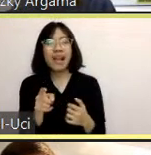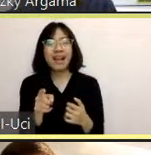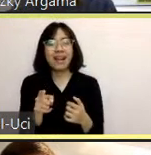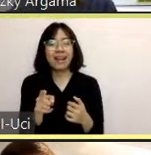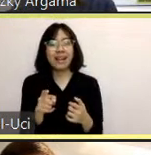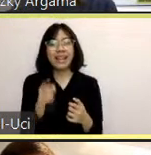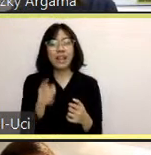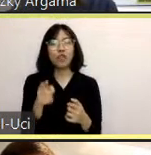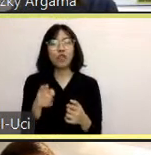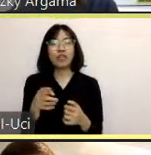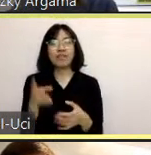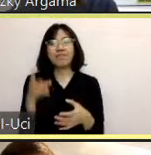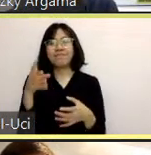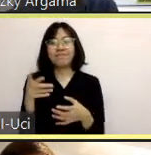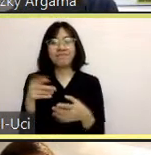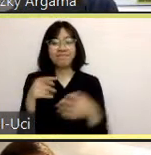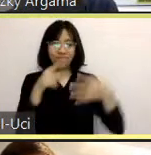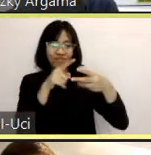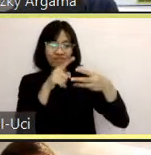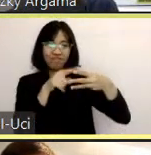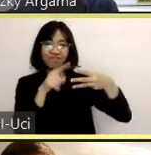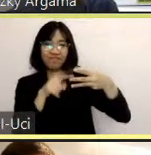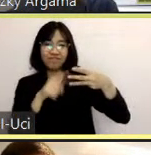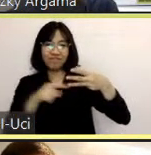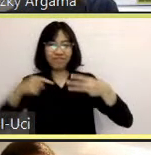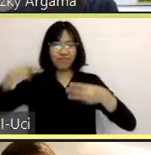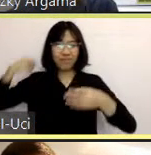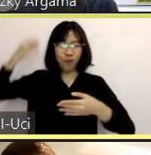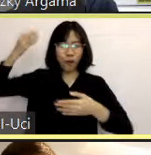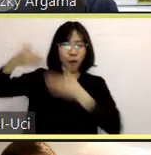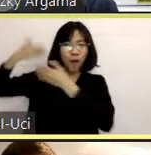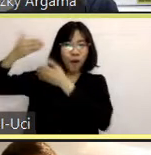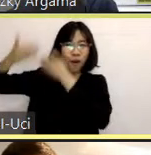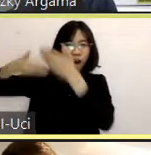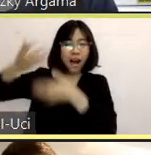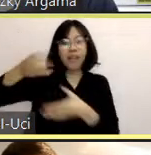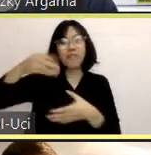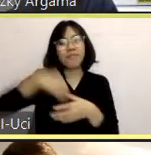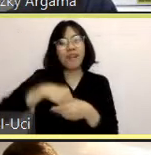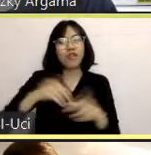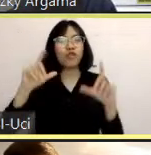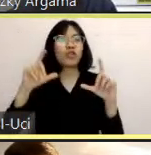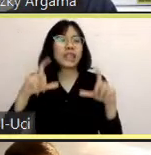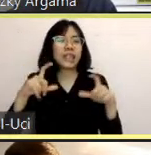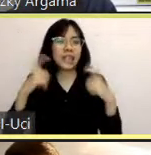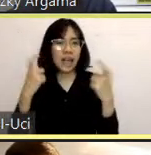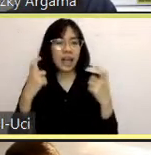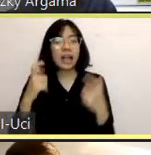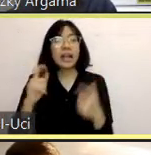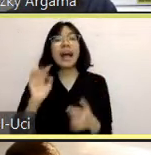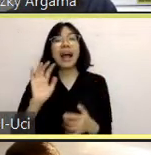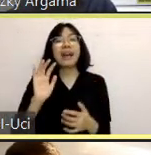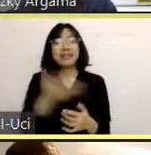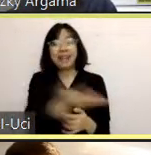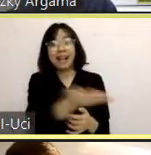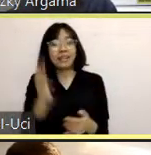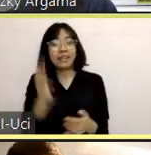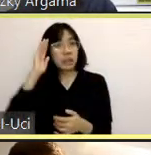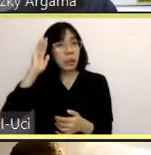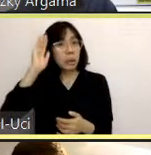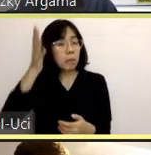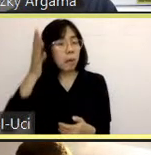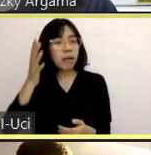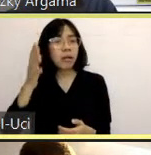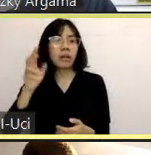historis juga ya, dari yang ke depan bacaan kita adalah